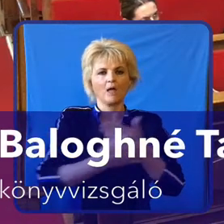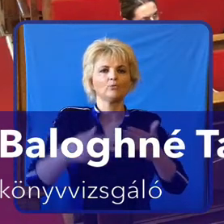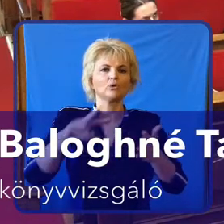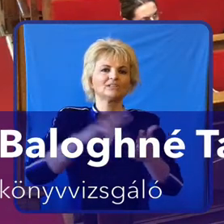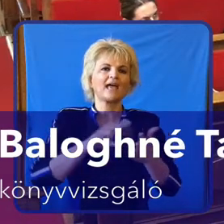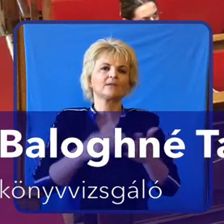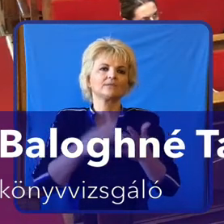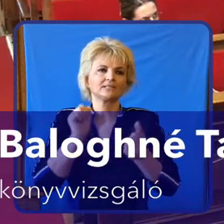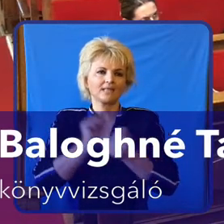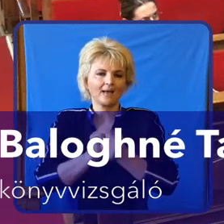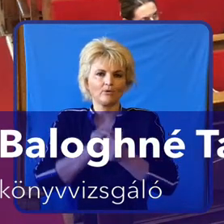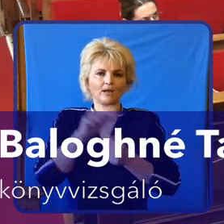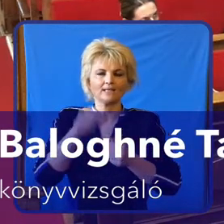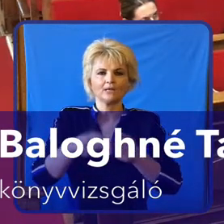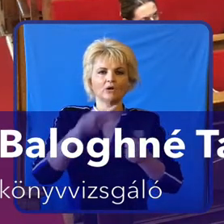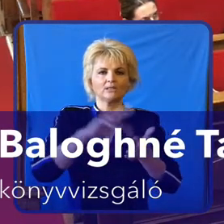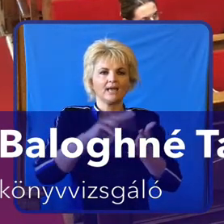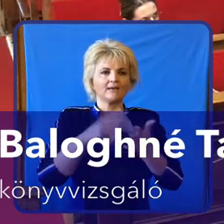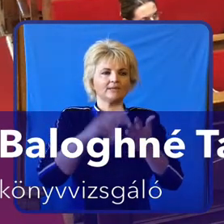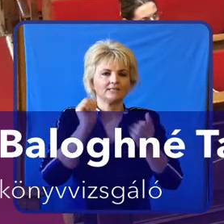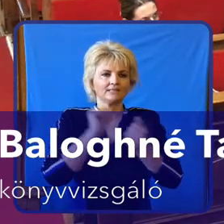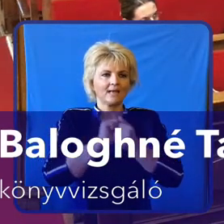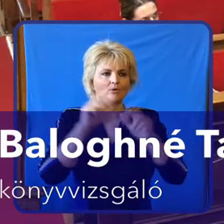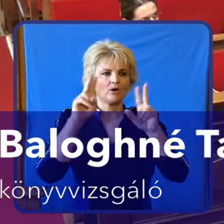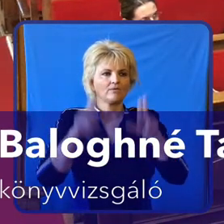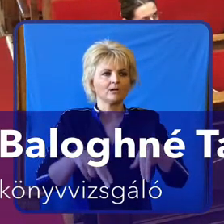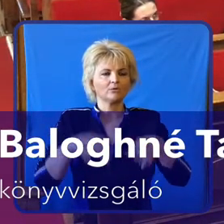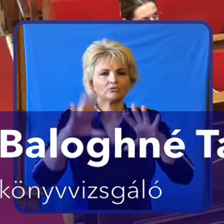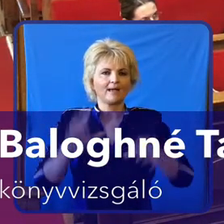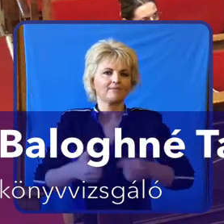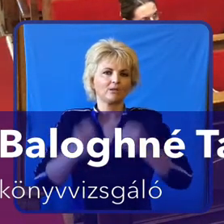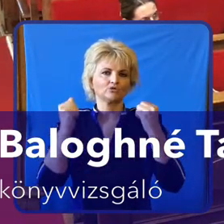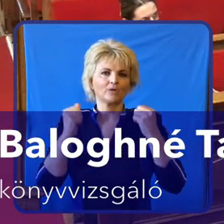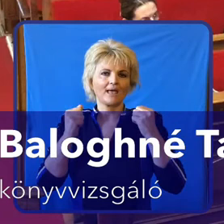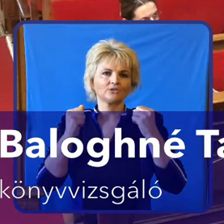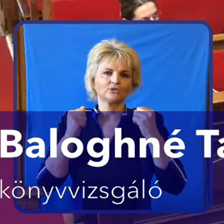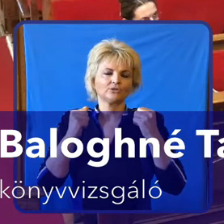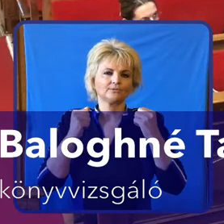tervszámok. Ezek a tervszámok a valós megvalósulás